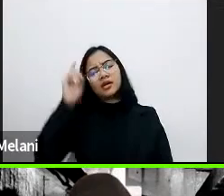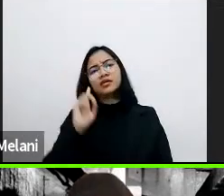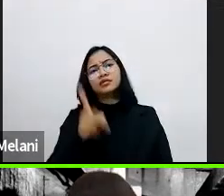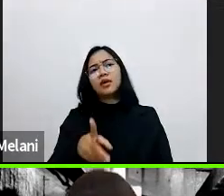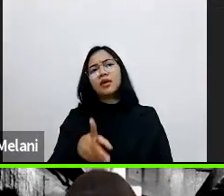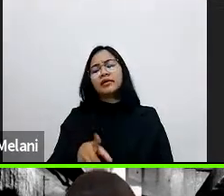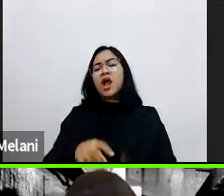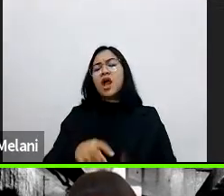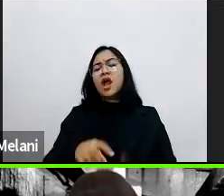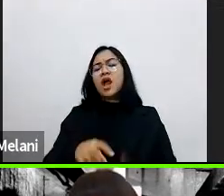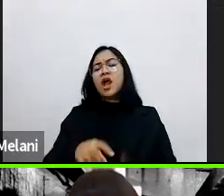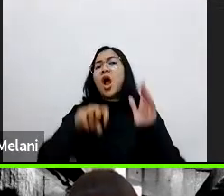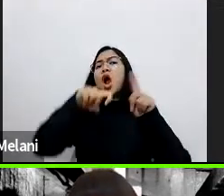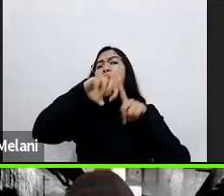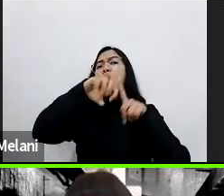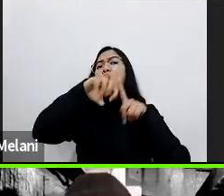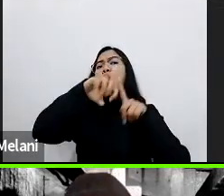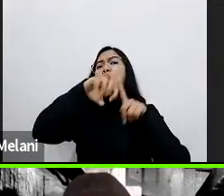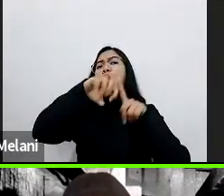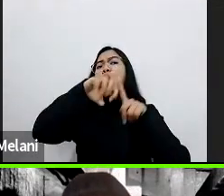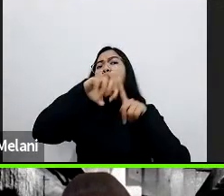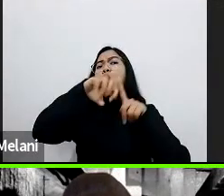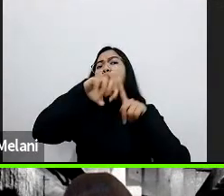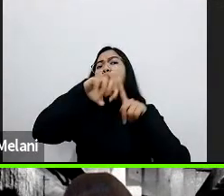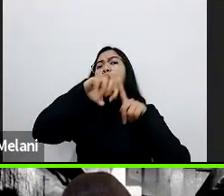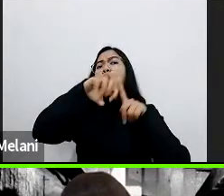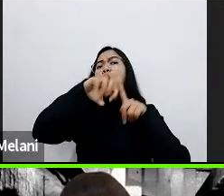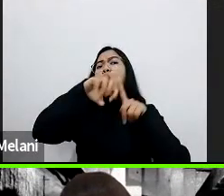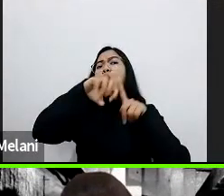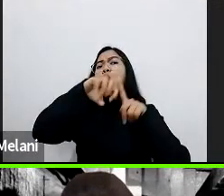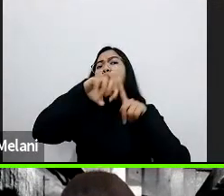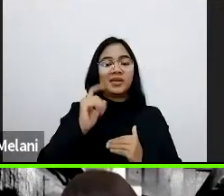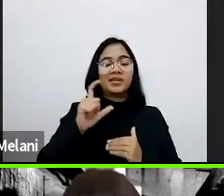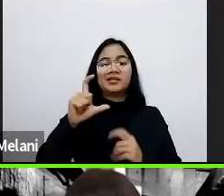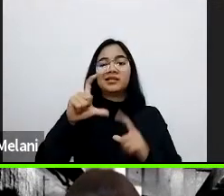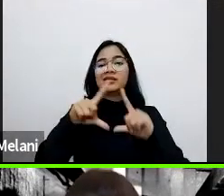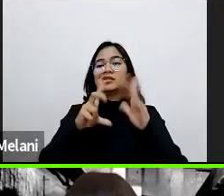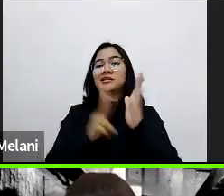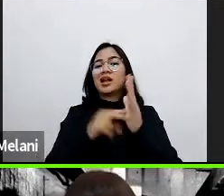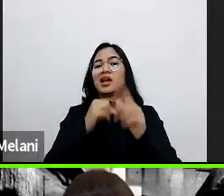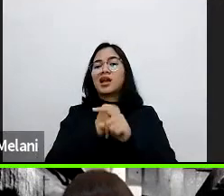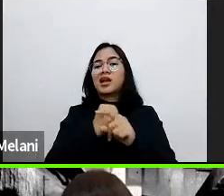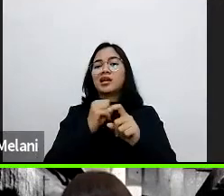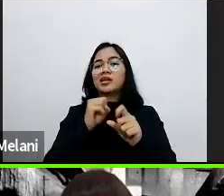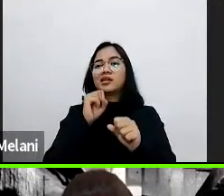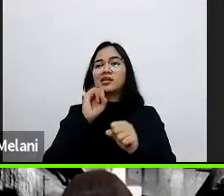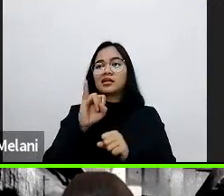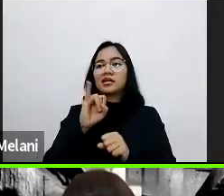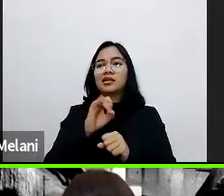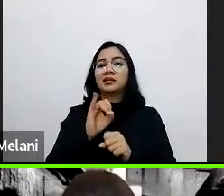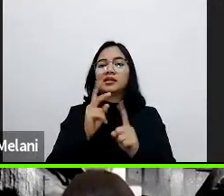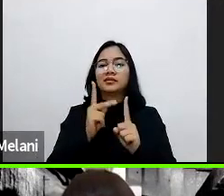lebih sophisticated lah ya, lebih canggih, itu pertama kita harus lebih interdisipliner, harus meretas